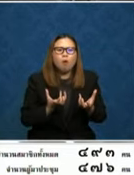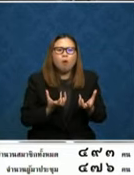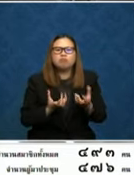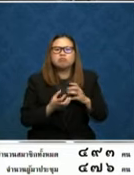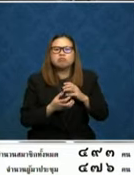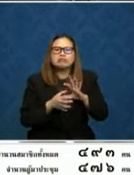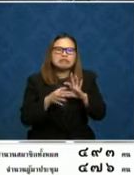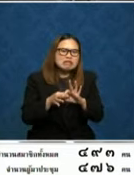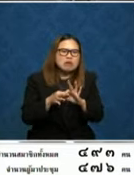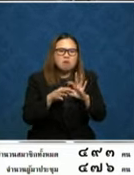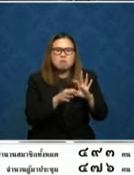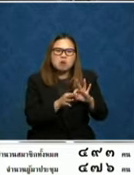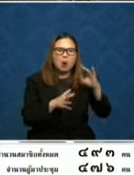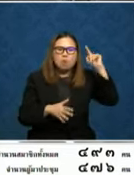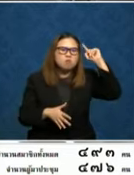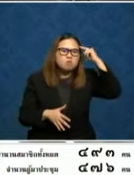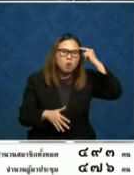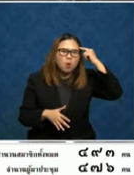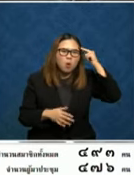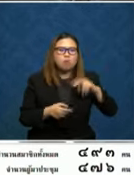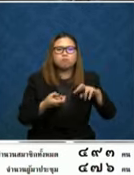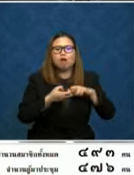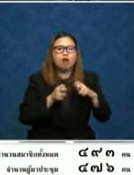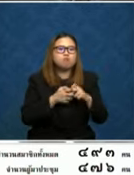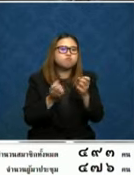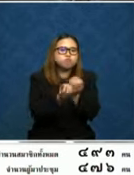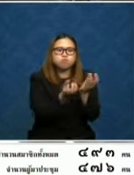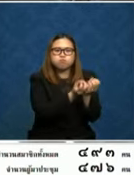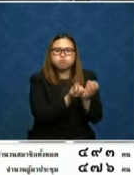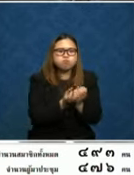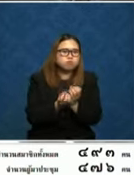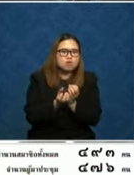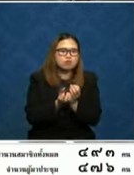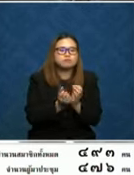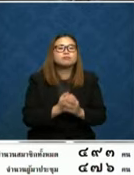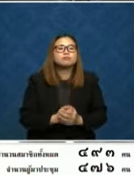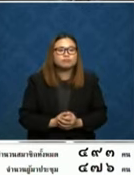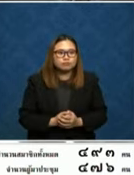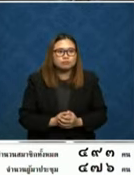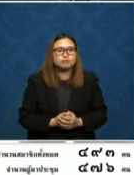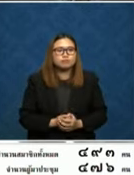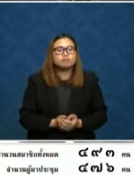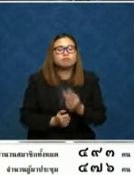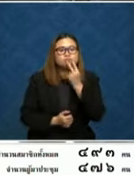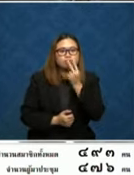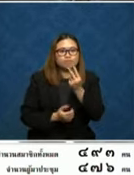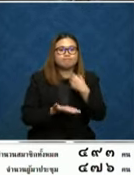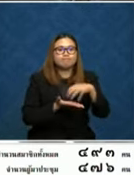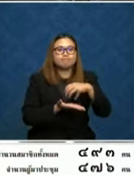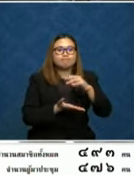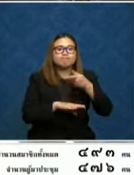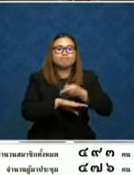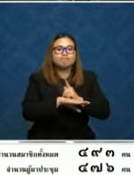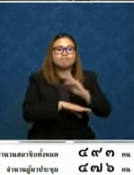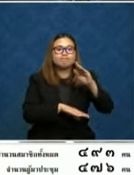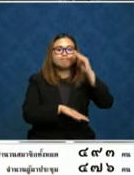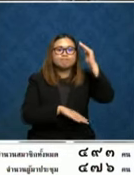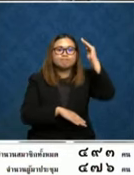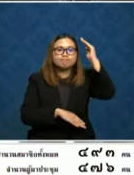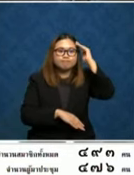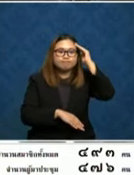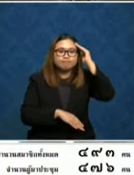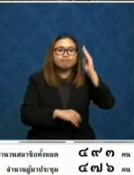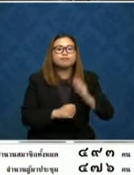กี่ยวข้องนะครับแต่ผู้ได้รับผลกระทบไม่ว่าจะผู้ที่เป็นผู้รับเหมาอย่างที่ผมกล่าวเรียนท่านประธานนะครับหรือว่าประชาชนผู้ที่เข้าไ